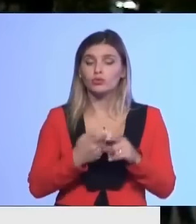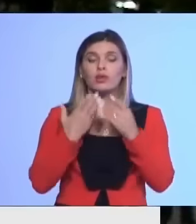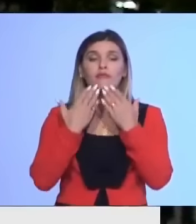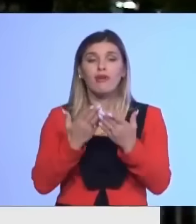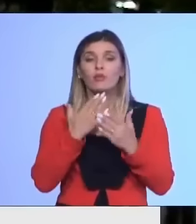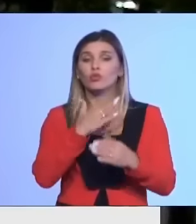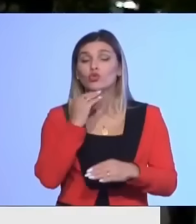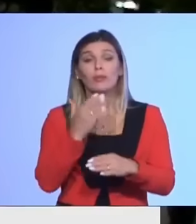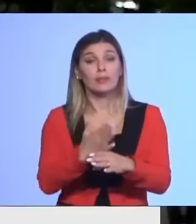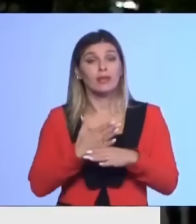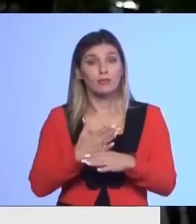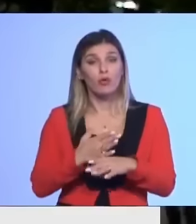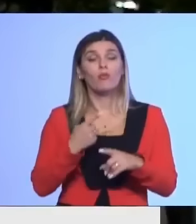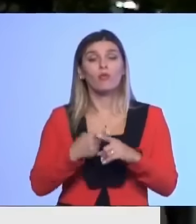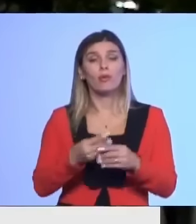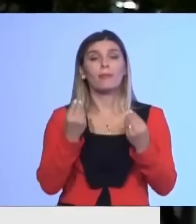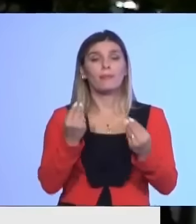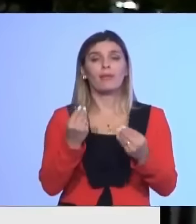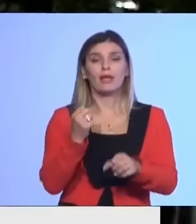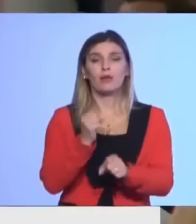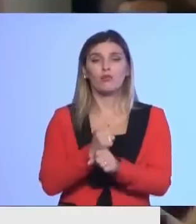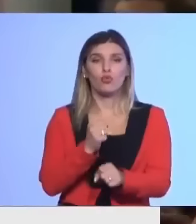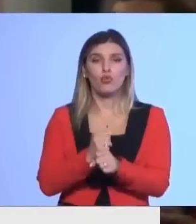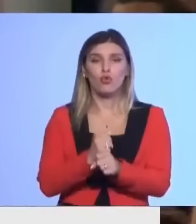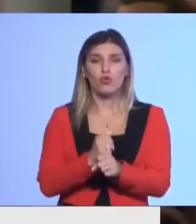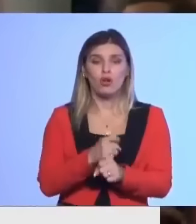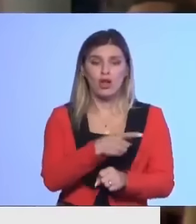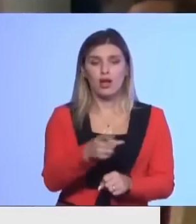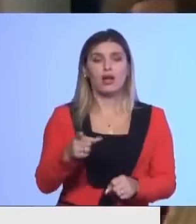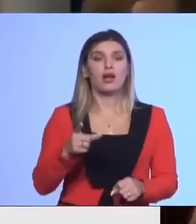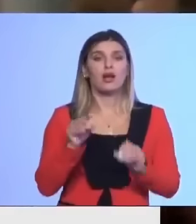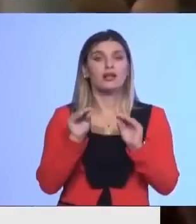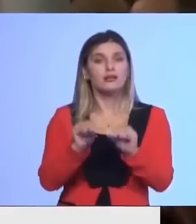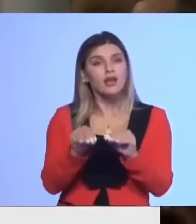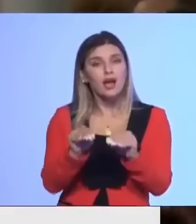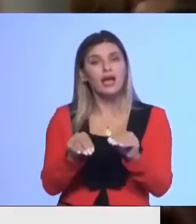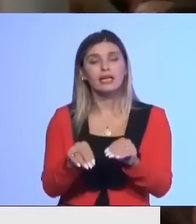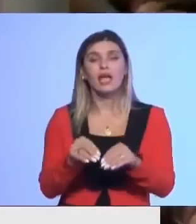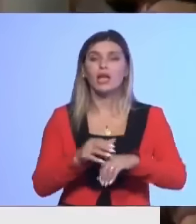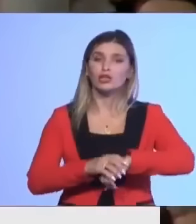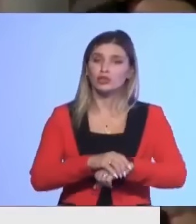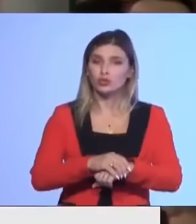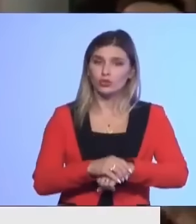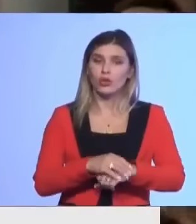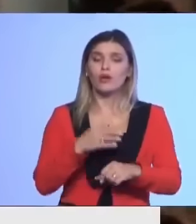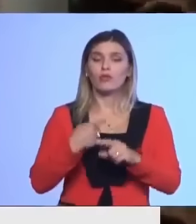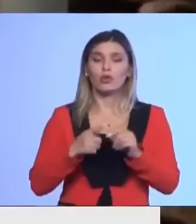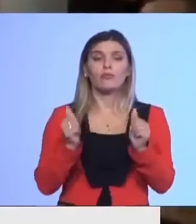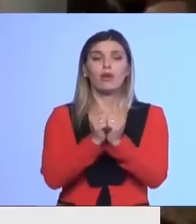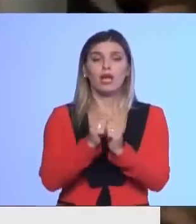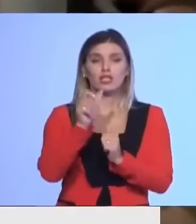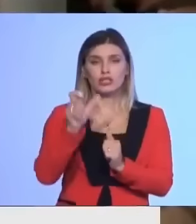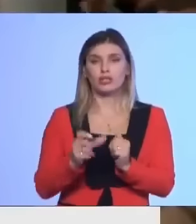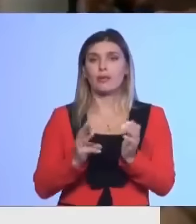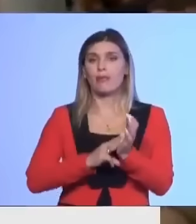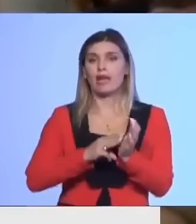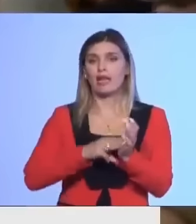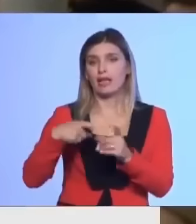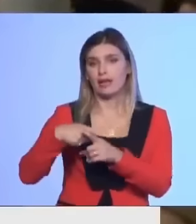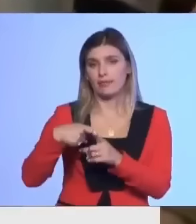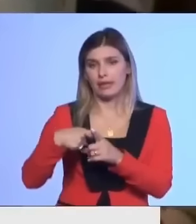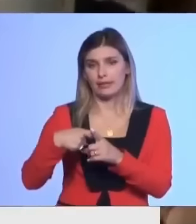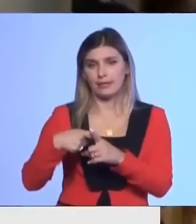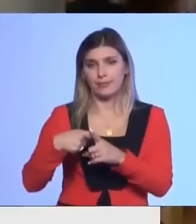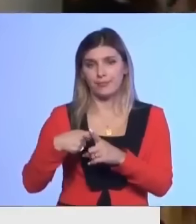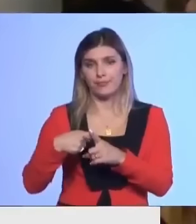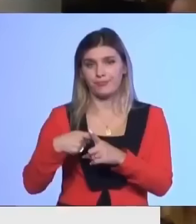përfaqësimin fantastik të gjudistëve që ai i drejton bashkë me heroinën e vendit ton, Majlinda Kelmendi.